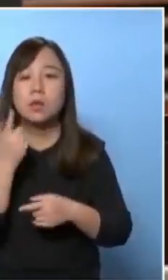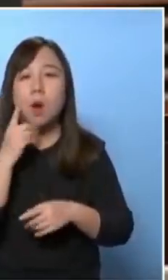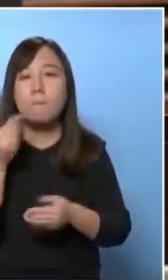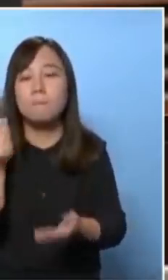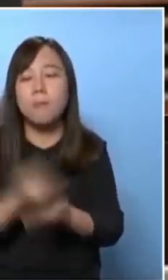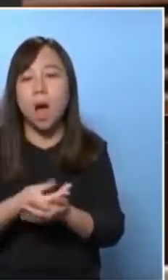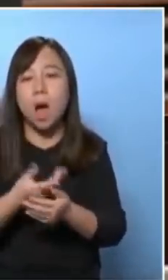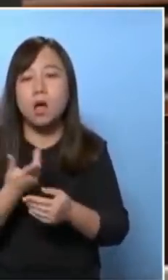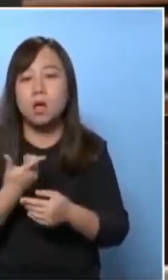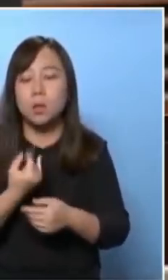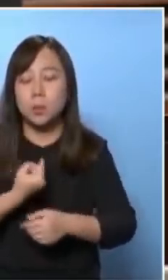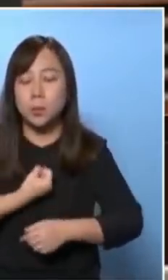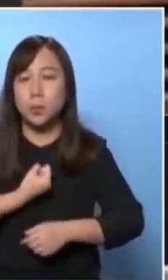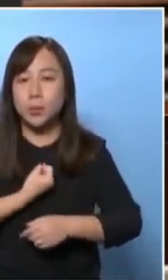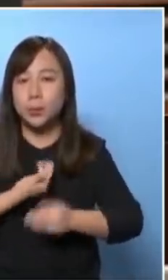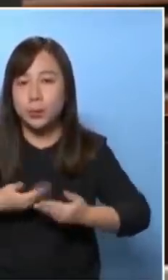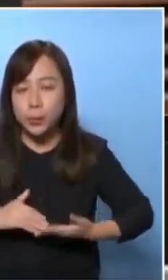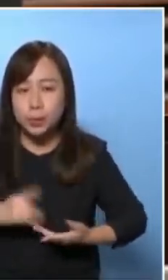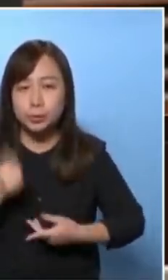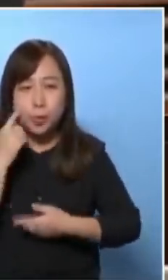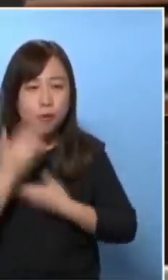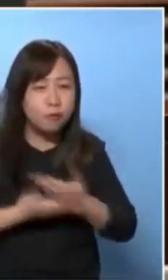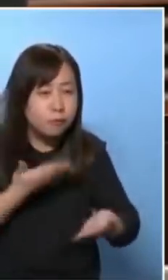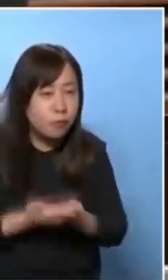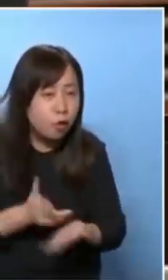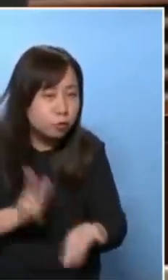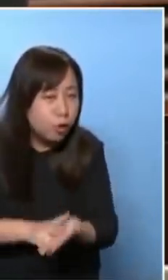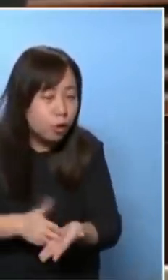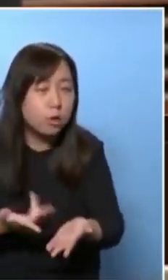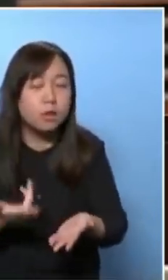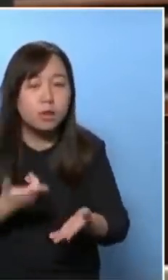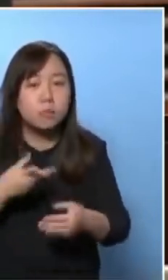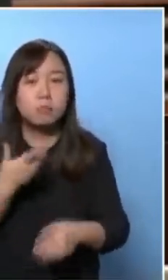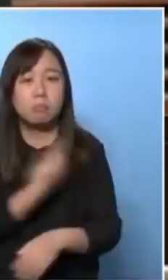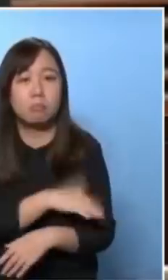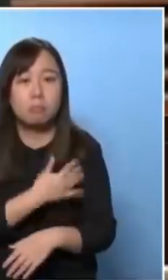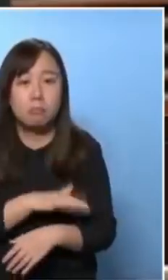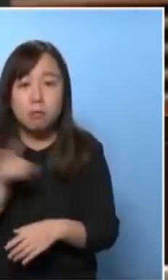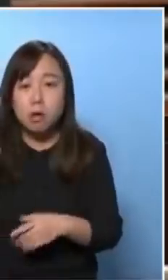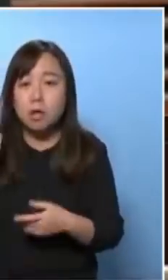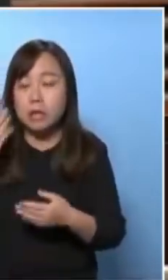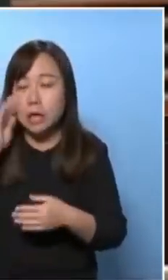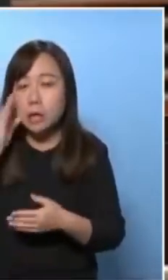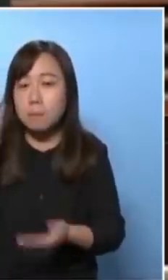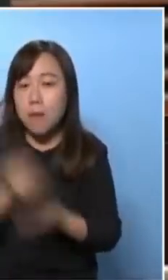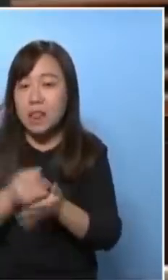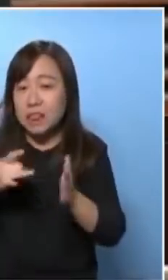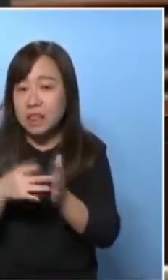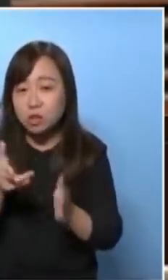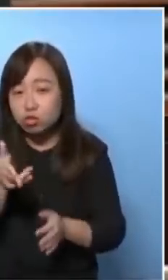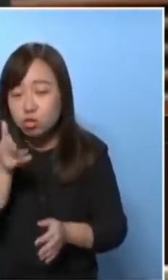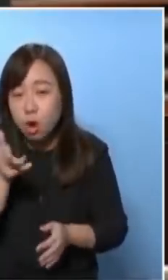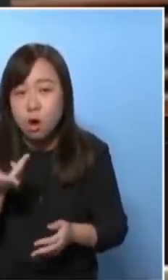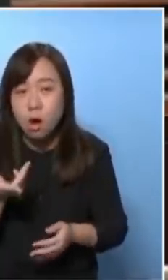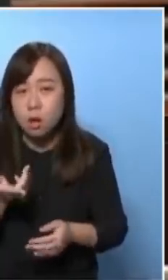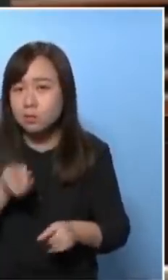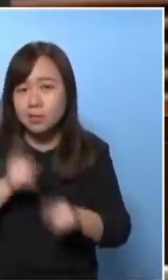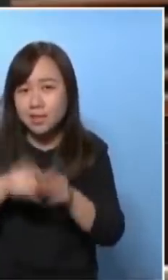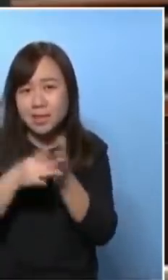方面就說要跟香港人重建信任，一方面容許警隊買電槍，電槍死得人